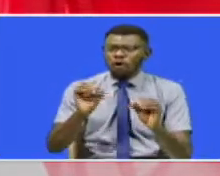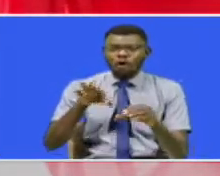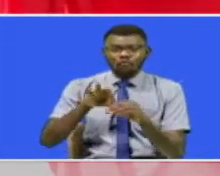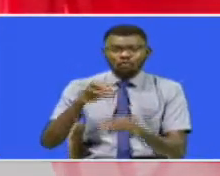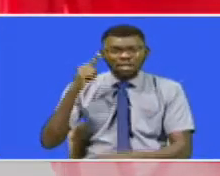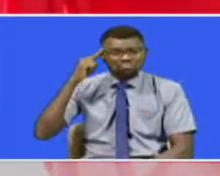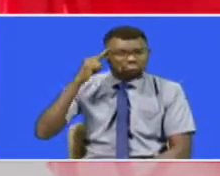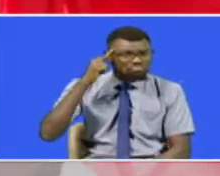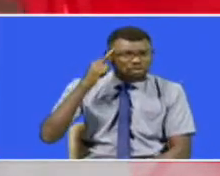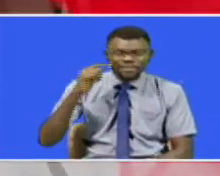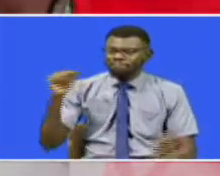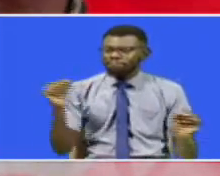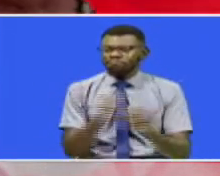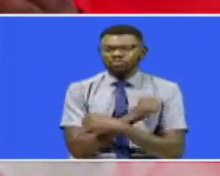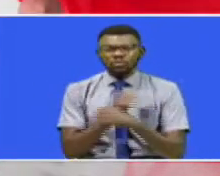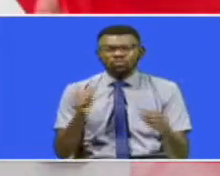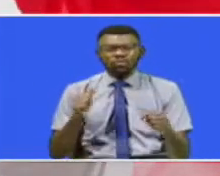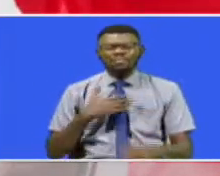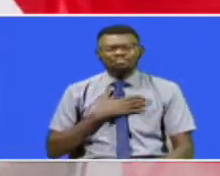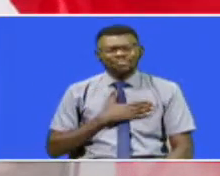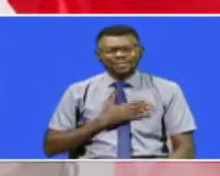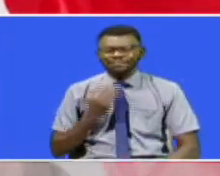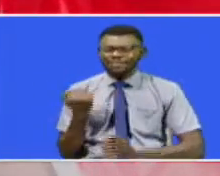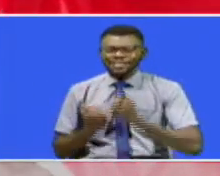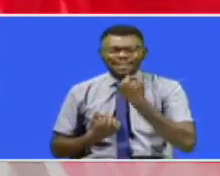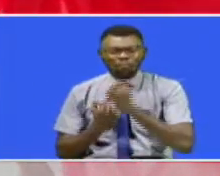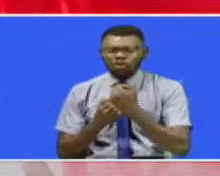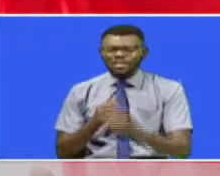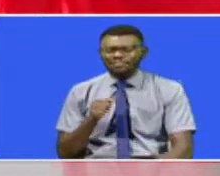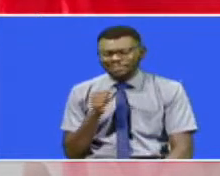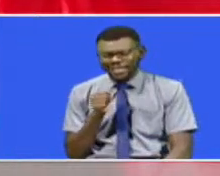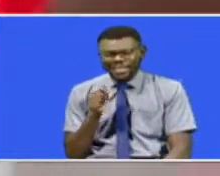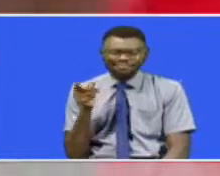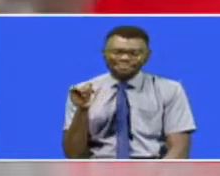kulazimisha. Shikeni huyu mzee mkono jameni.